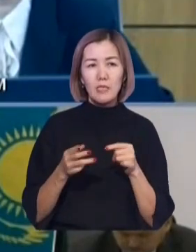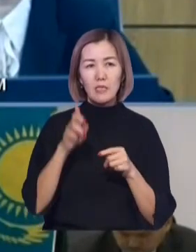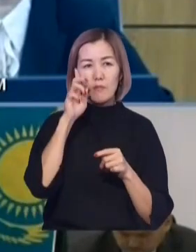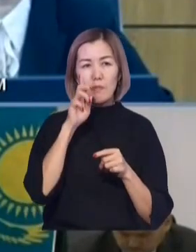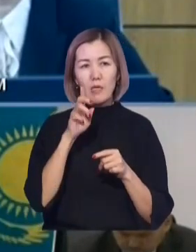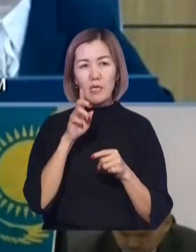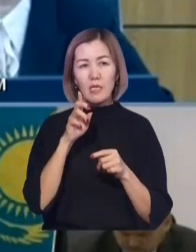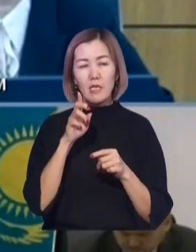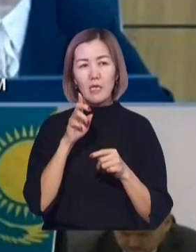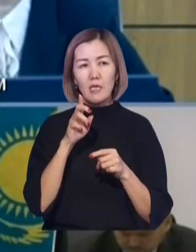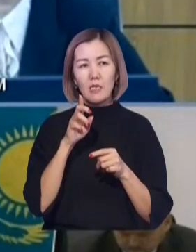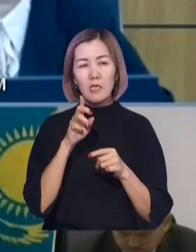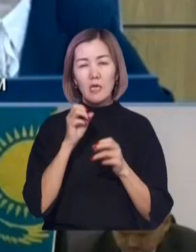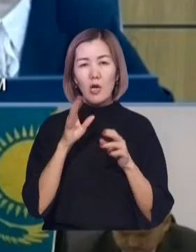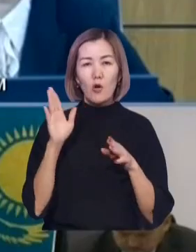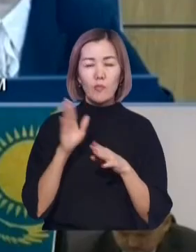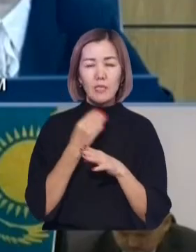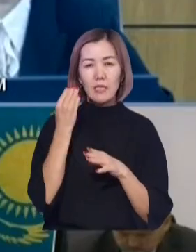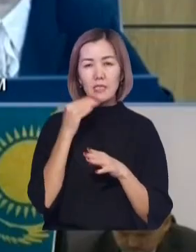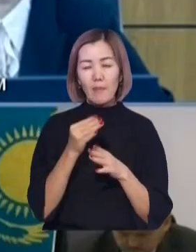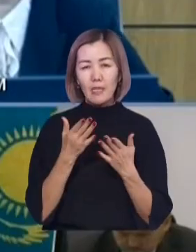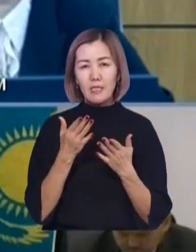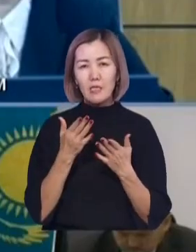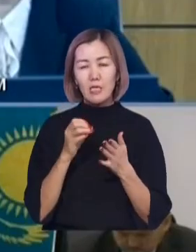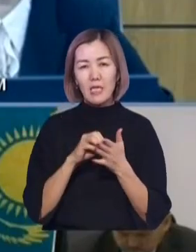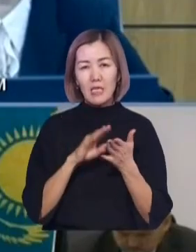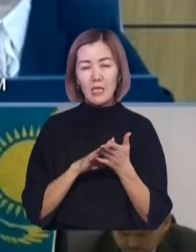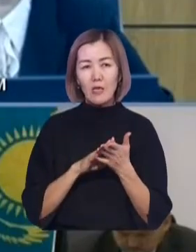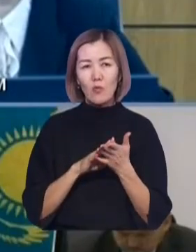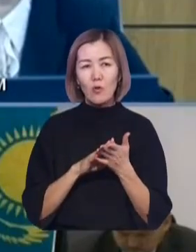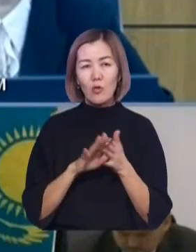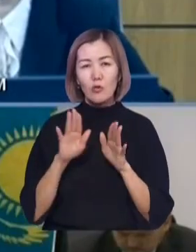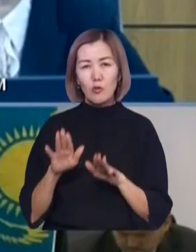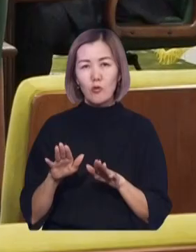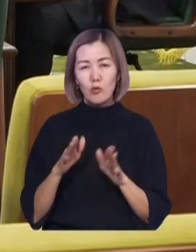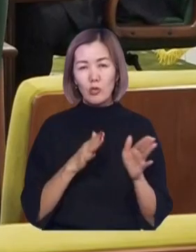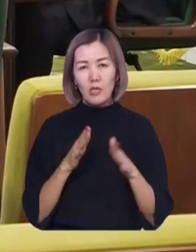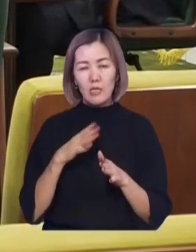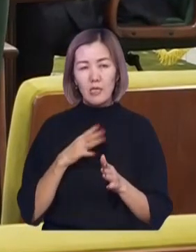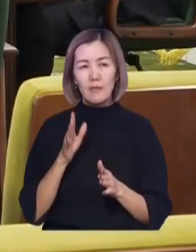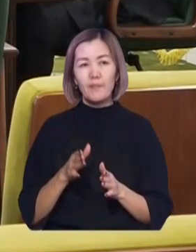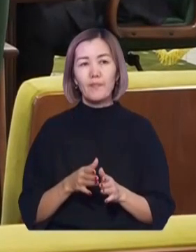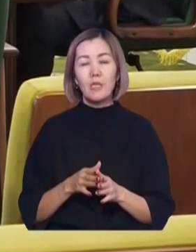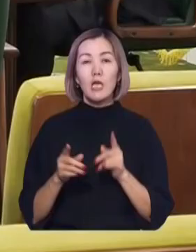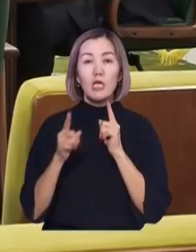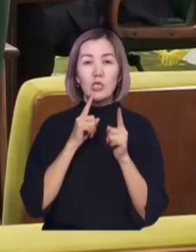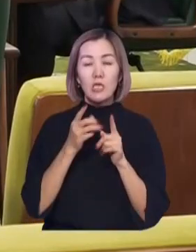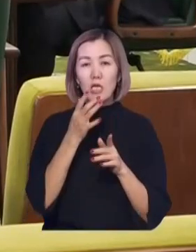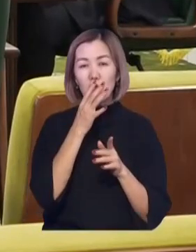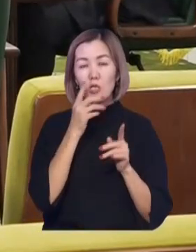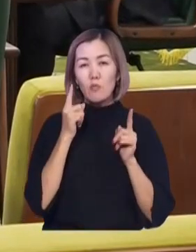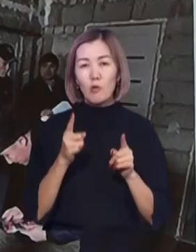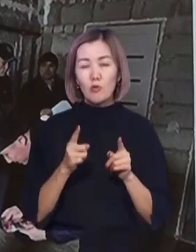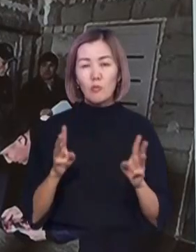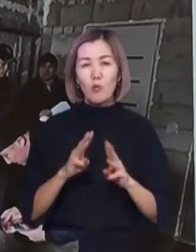мемлекет препараттардың қауіпсіздігі, сапасы және оларды тіркеу тұрғысынан ғана реттейді. Сонымен қатар жиында жылыту